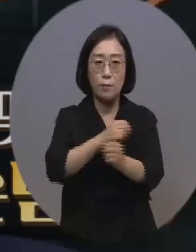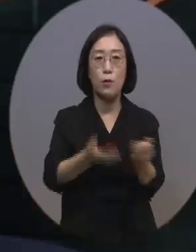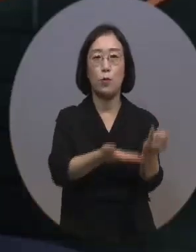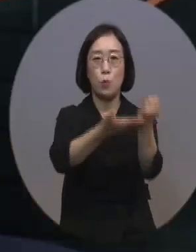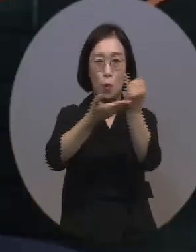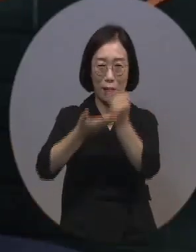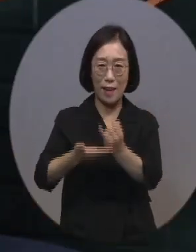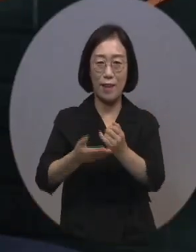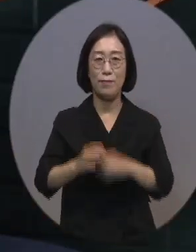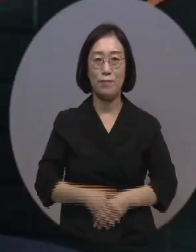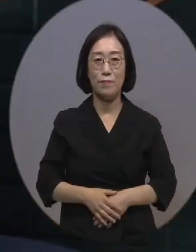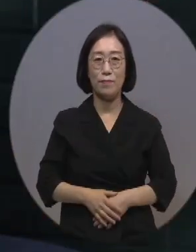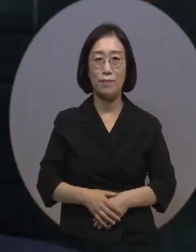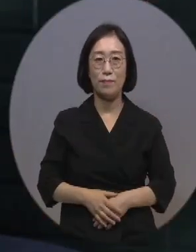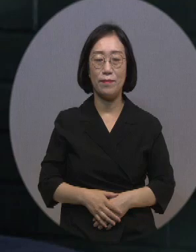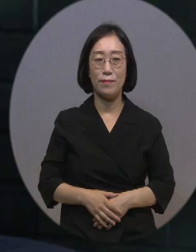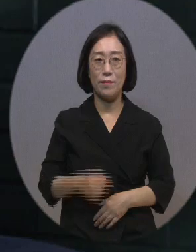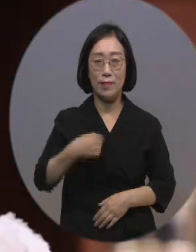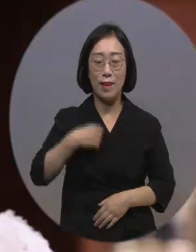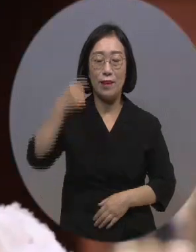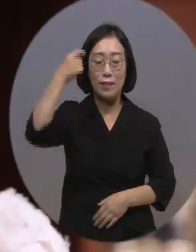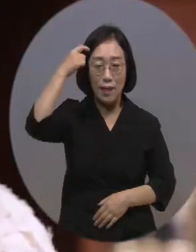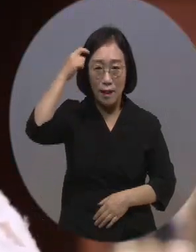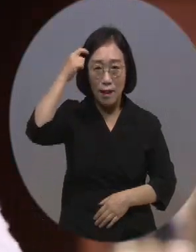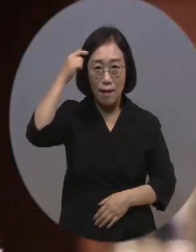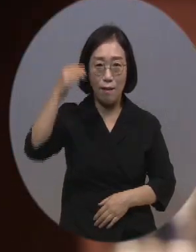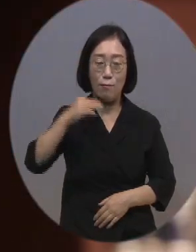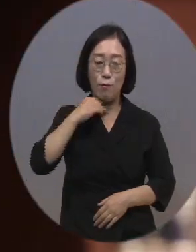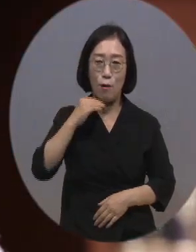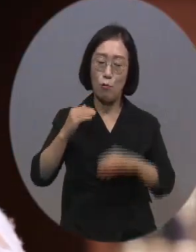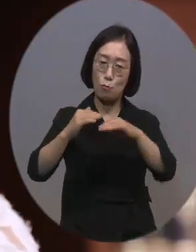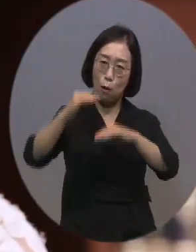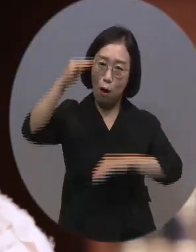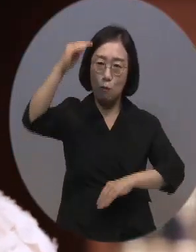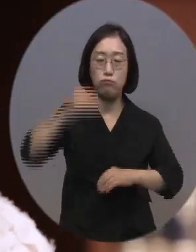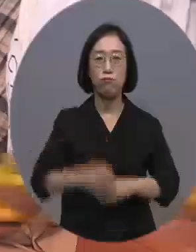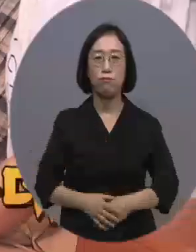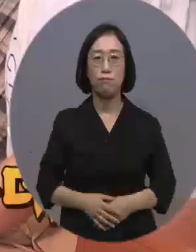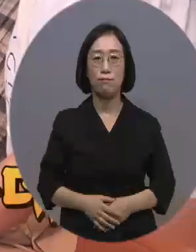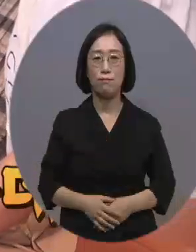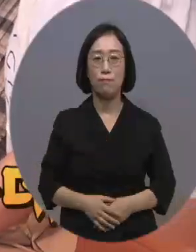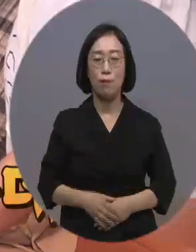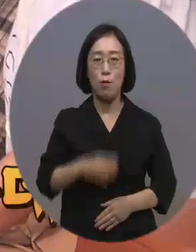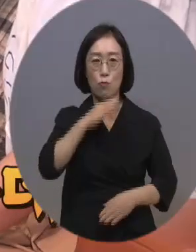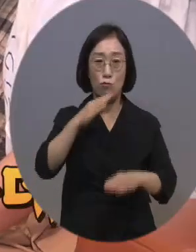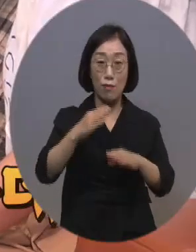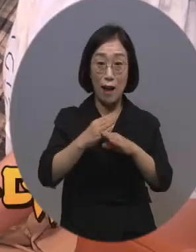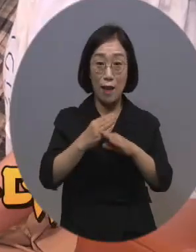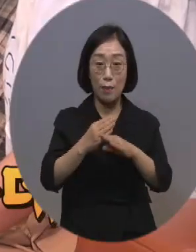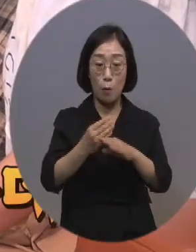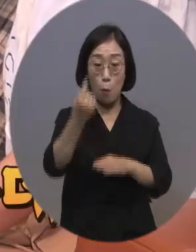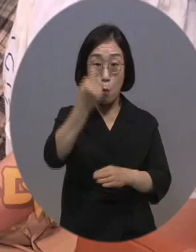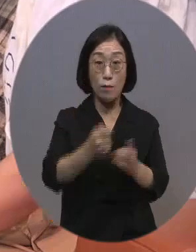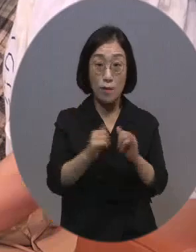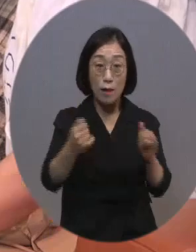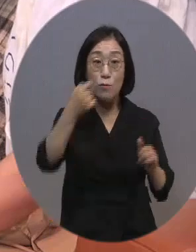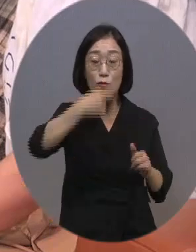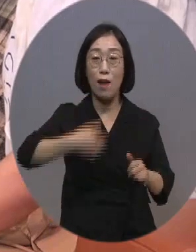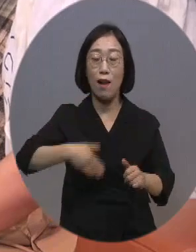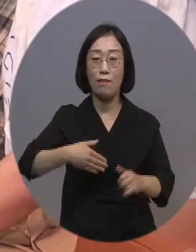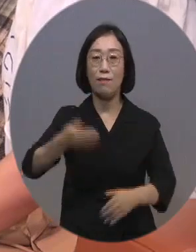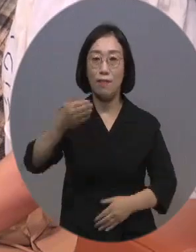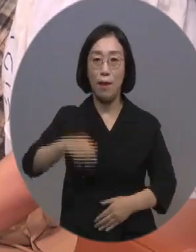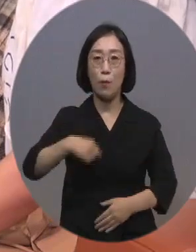깜짝 놀랐습니다. 제가 생각하기에는 나이가 있으시거나 아니면은 북한 출신이시거나 하실 줄 알았는데